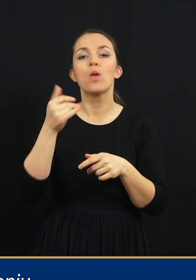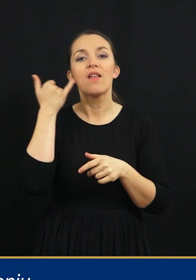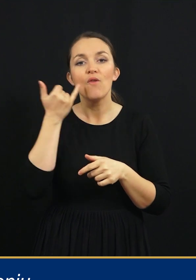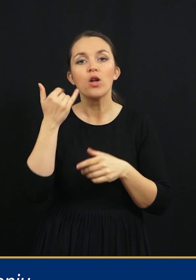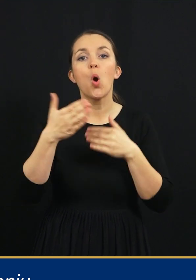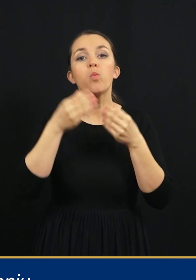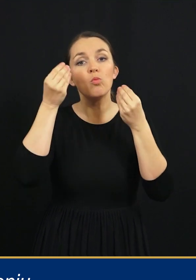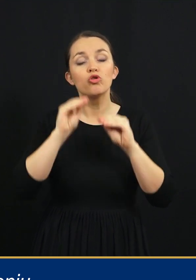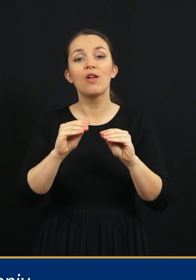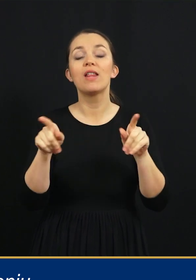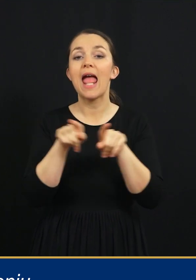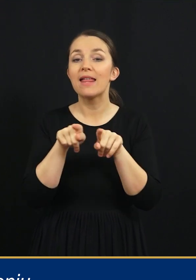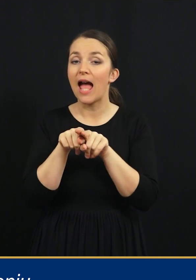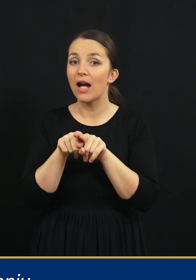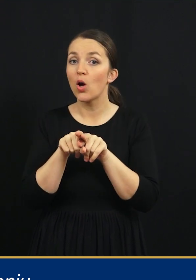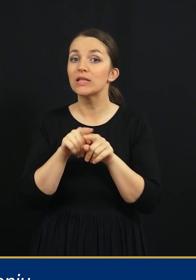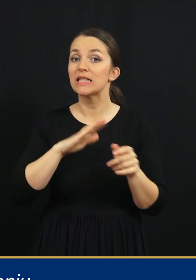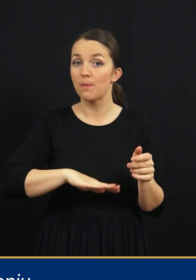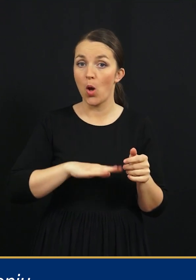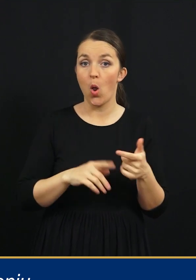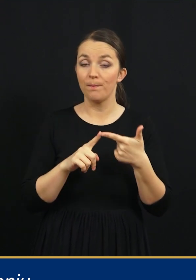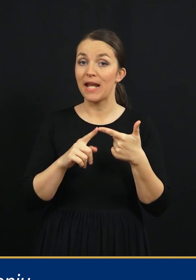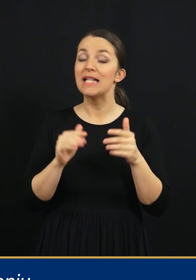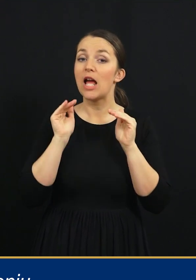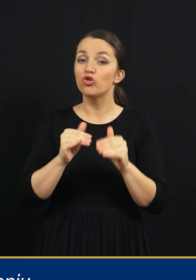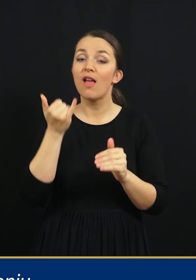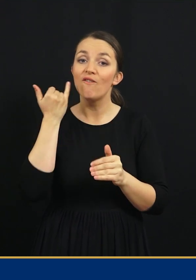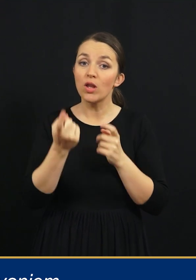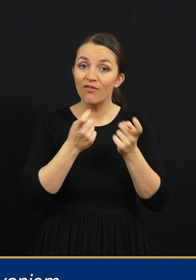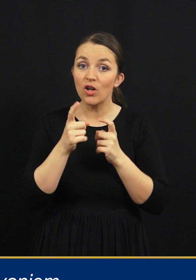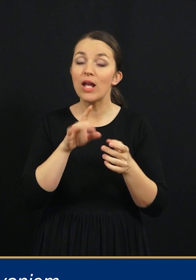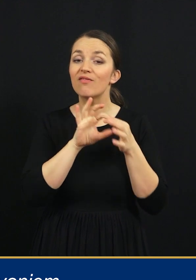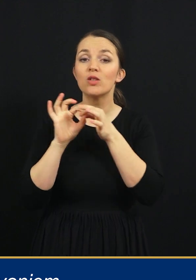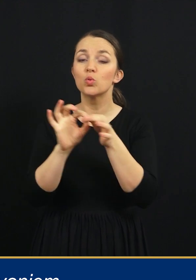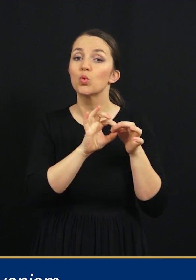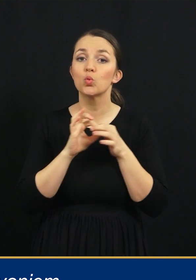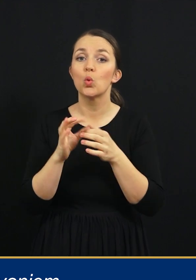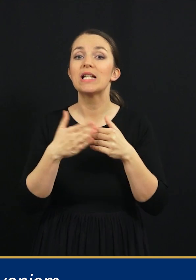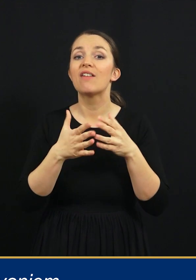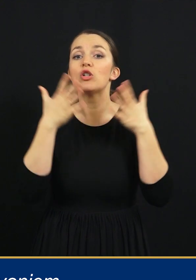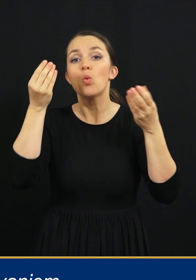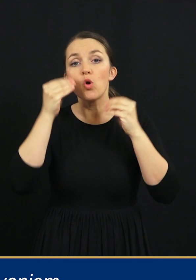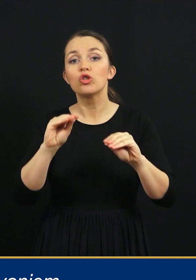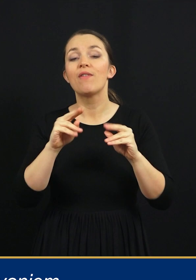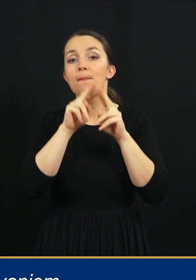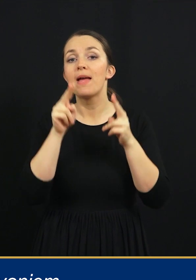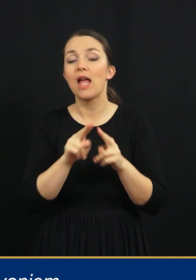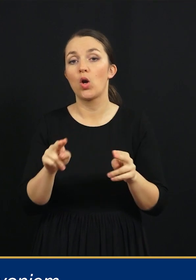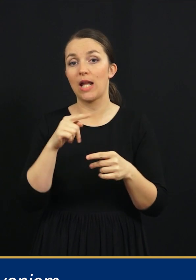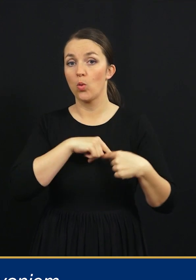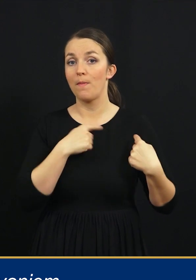voda ob upoštevanju enakosti spolov, zaščiti vodnih virov in infrastrukture z večjim upoštevanjem